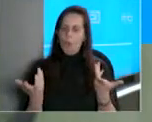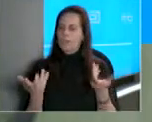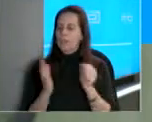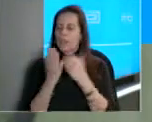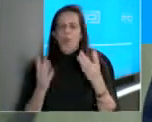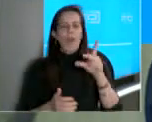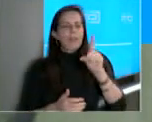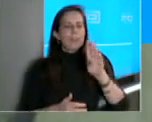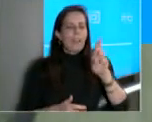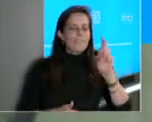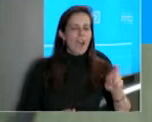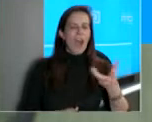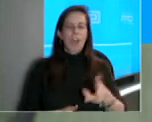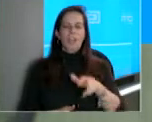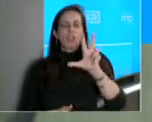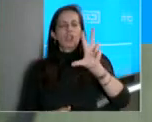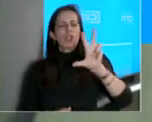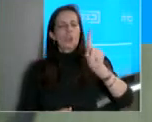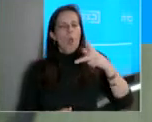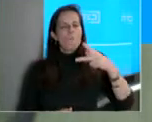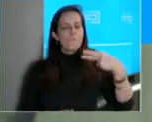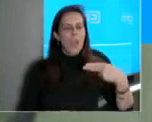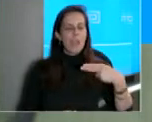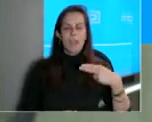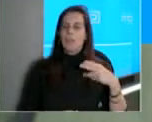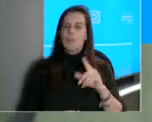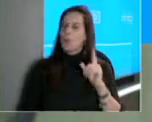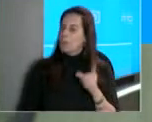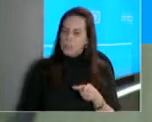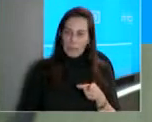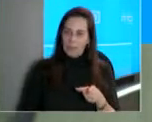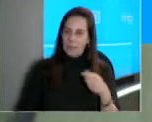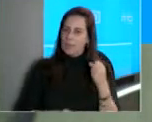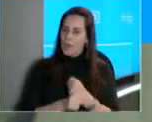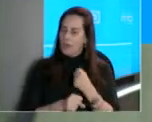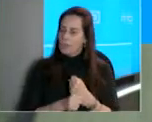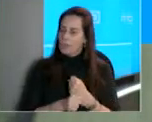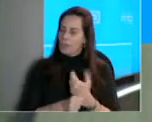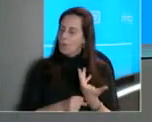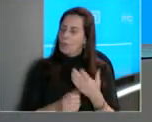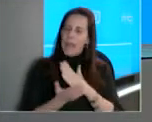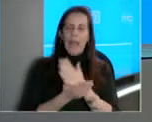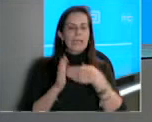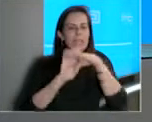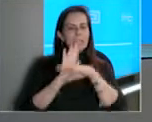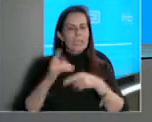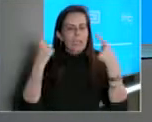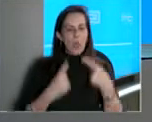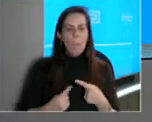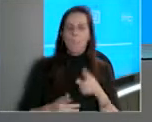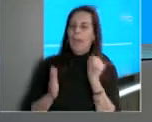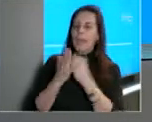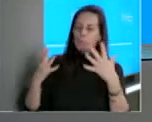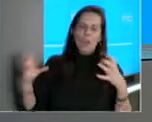דבר, הצופה, אנחנו מכירים עוד הרבה עיתונים כאלו. לא היה להם צורך לייצר סדר יום באיזשהו מקום? תראה,